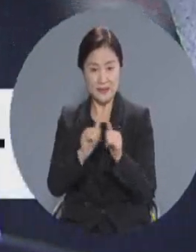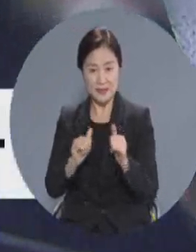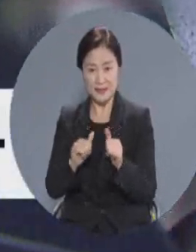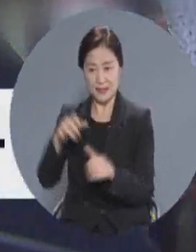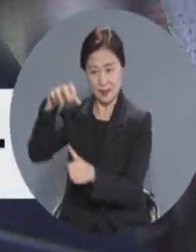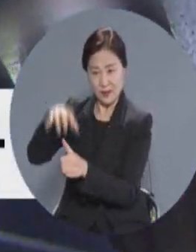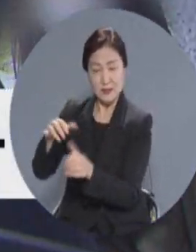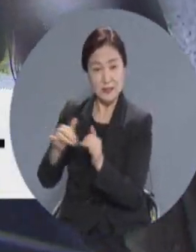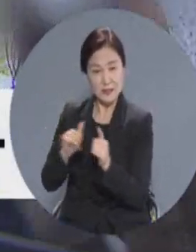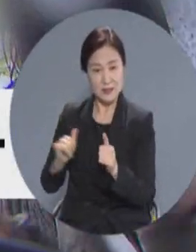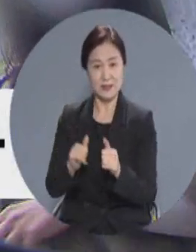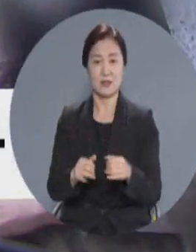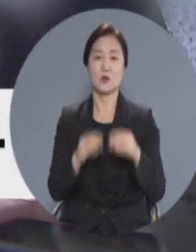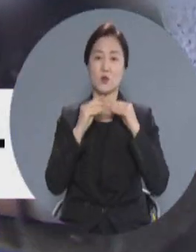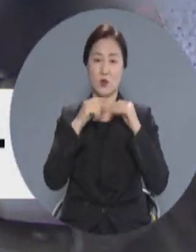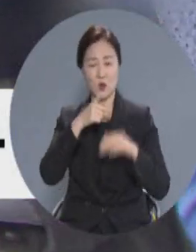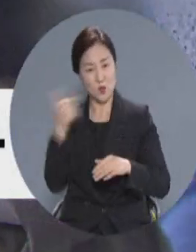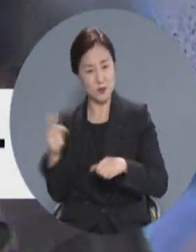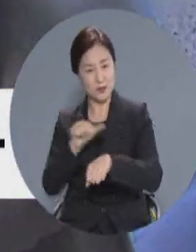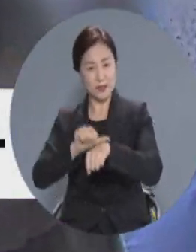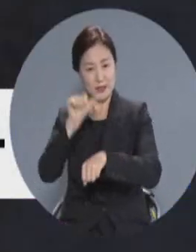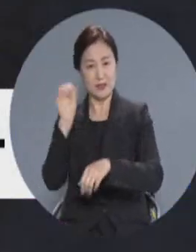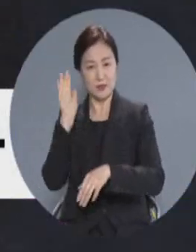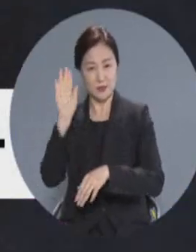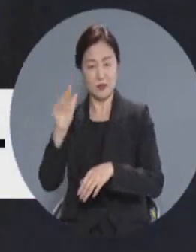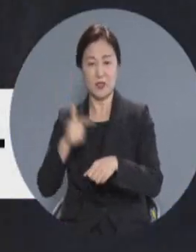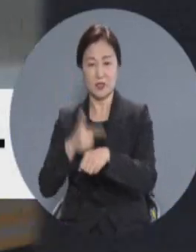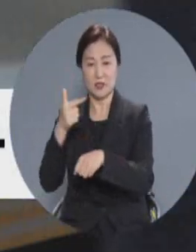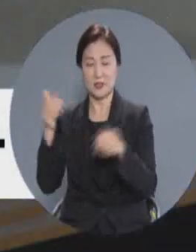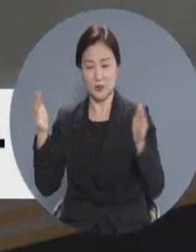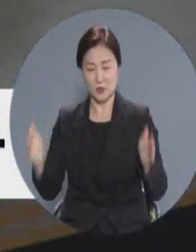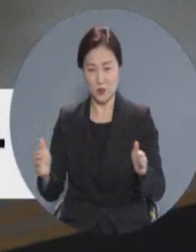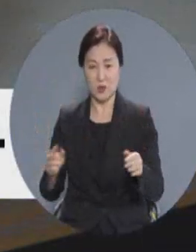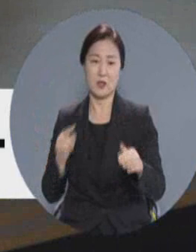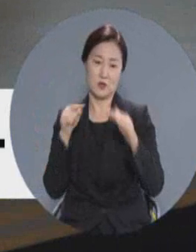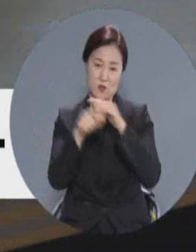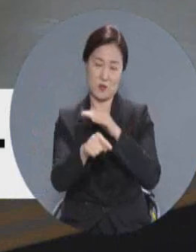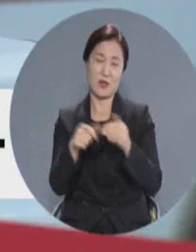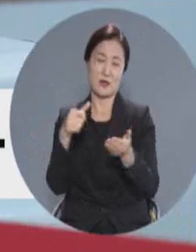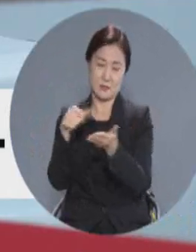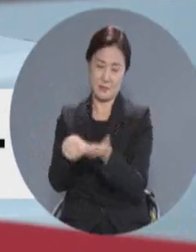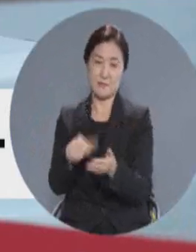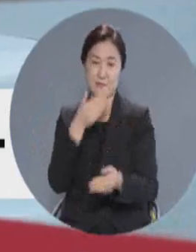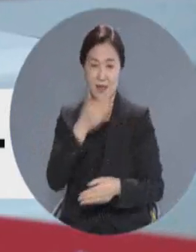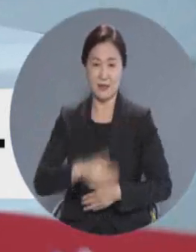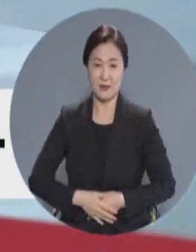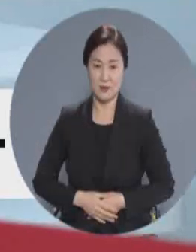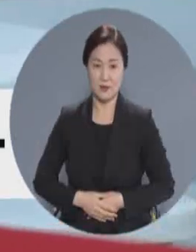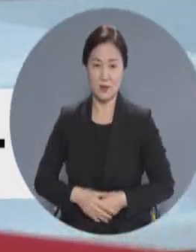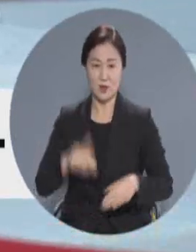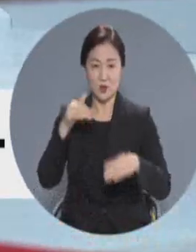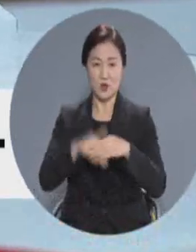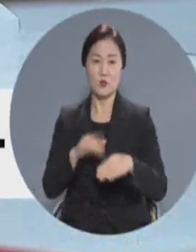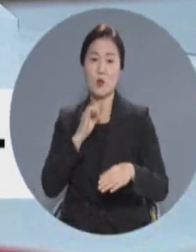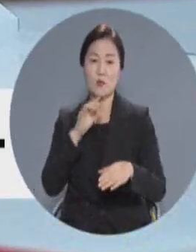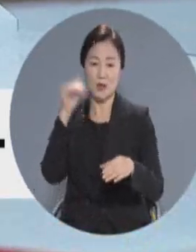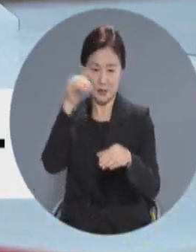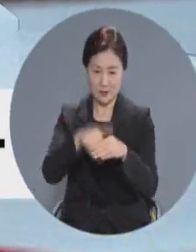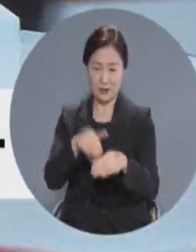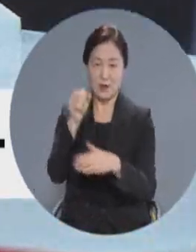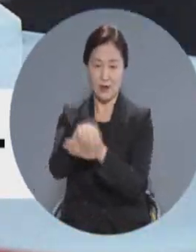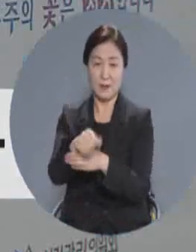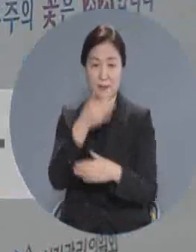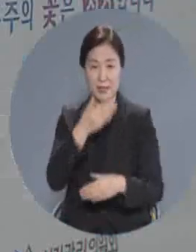격리자는 둘째 날인 토요일 오후 5시부터 6시 사이에 투표장에 도착해야 하고 투표 목적으로만 외출이